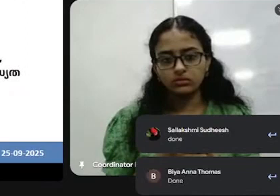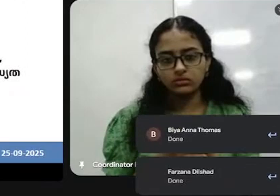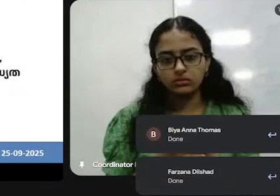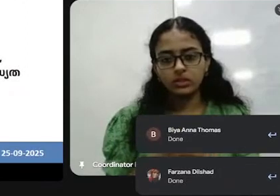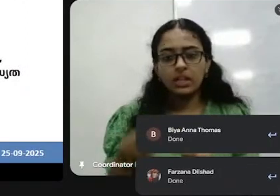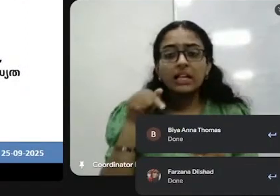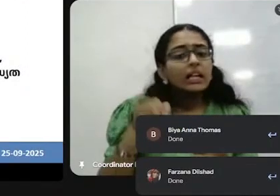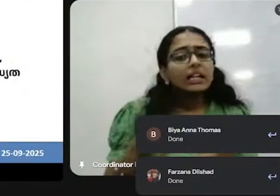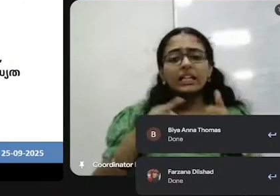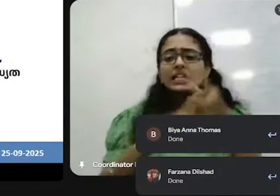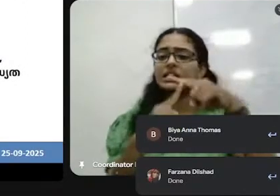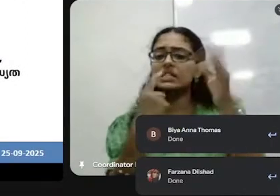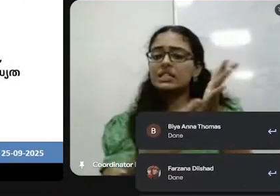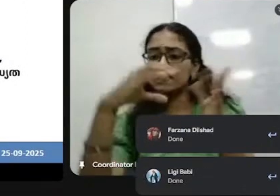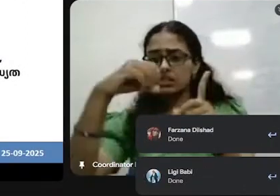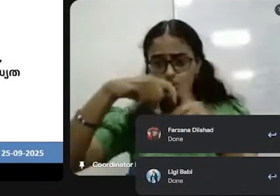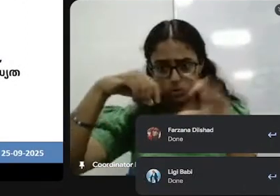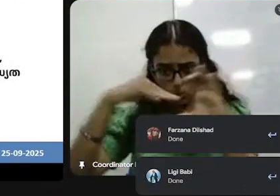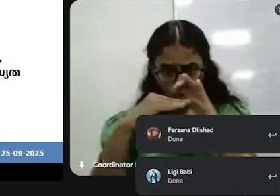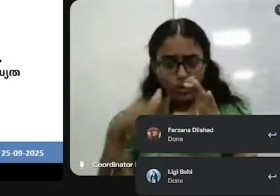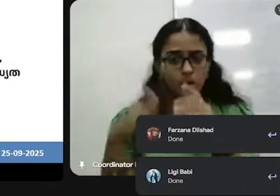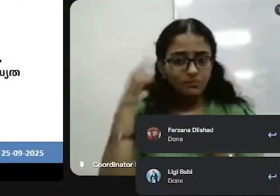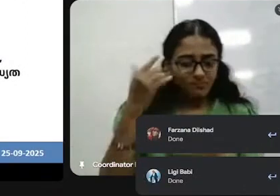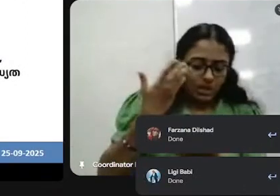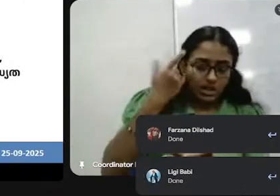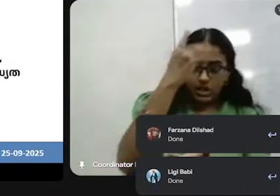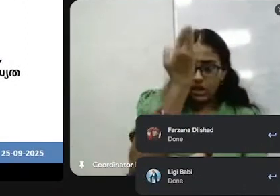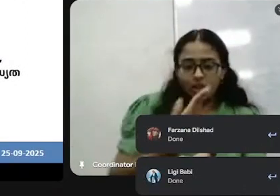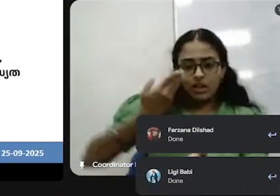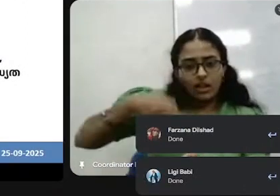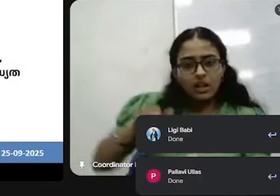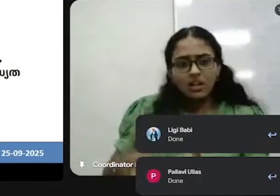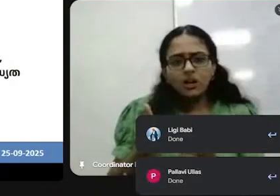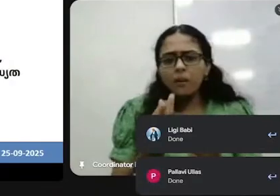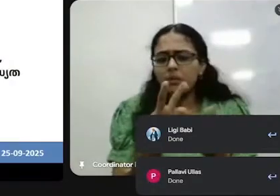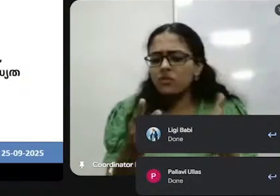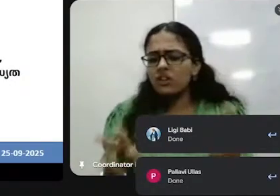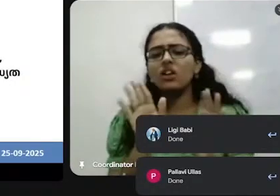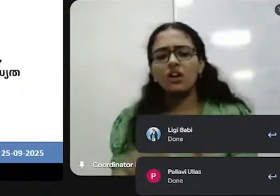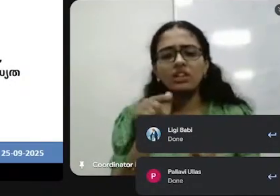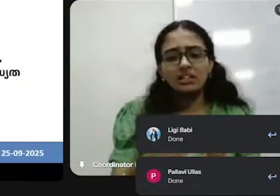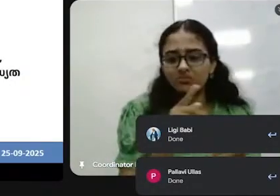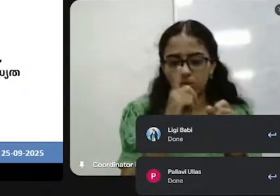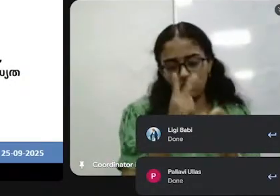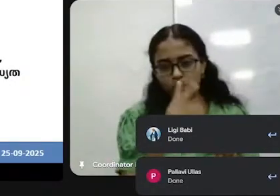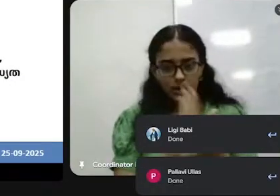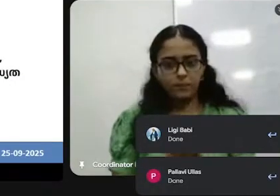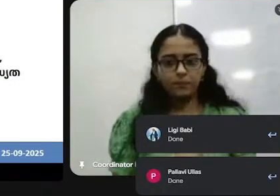ഇനി നമ്മൾ സ്ട്രോക്കിന്റെ ഒരു പ്രിവലൻസ്, എത്രത്തോളം സ്ട്രോക്ക് ഇപ്പം കണ്ടുവരുന്നതാണ് ഈ സ്ലൈഡിൽ നമ്മൾ നോക്കാൻ പോകുന്നത്.